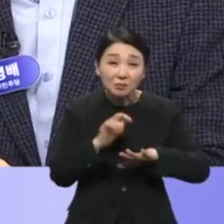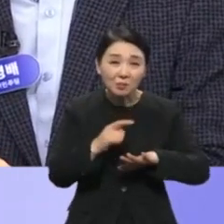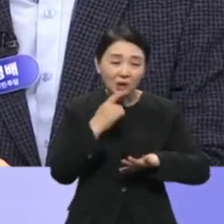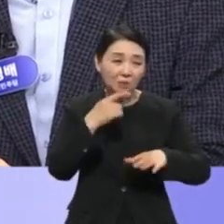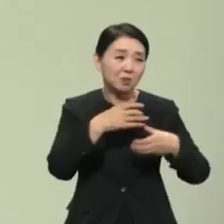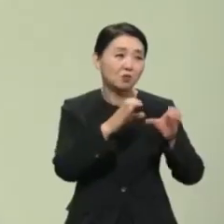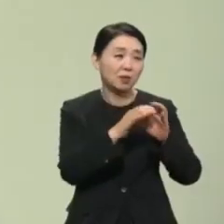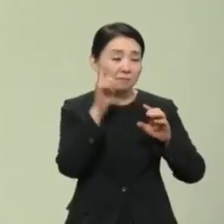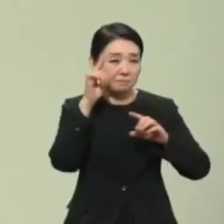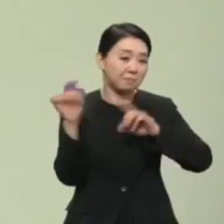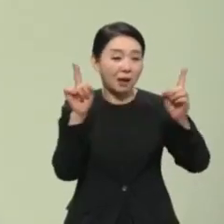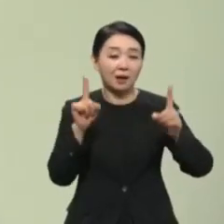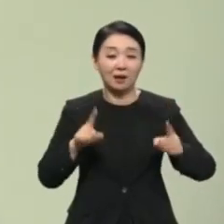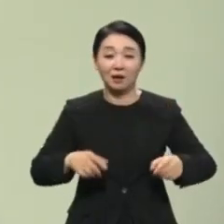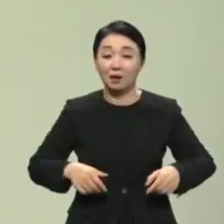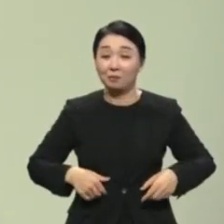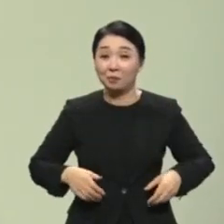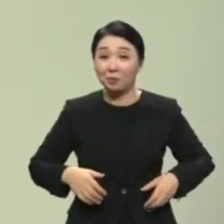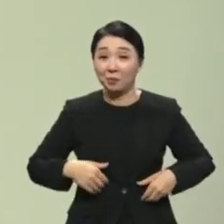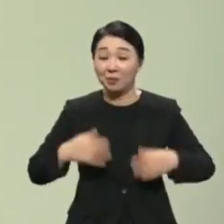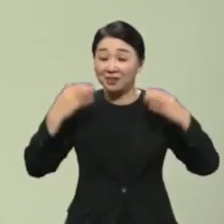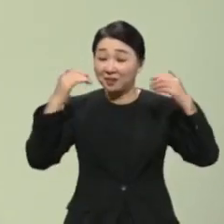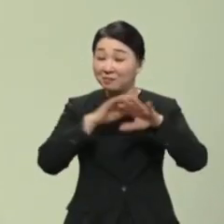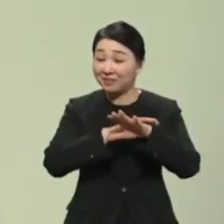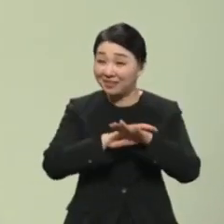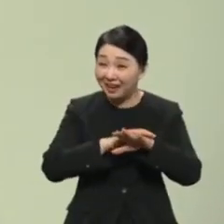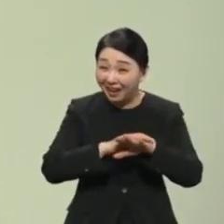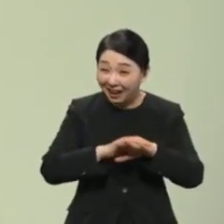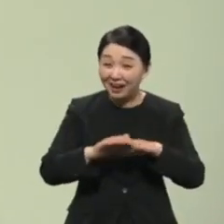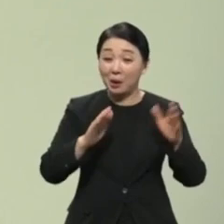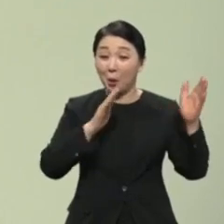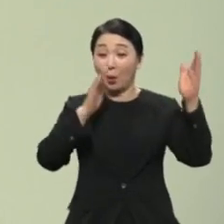되겠다이 여름 잘 넘기고 이제